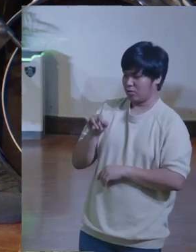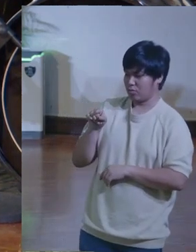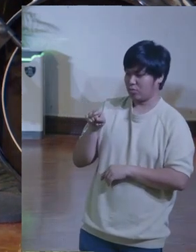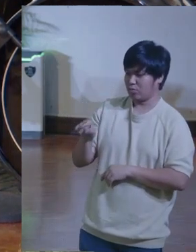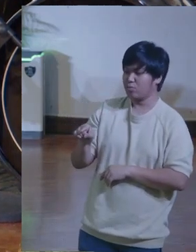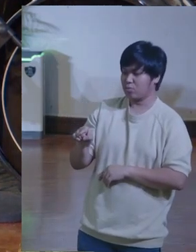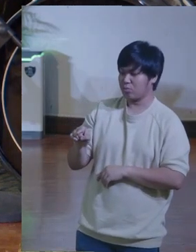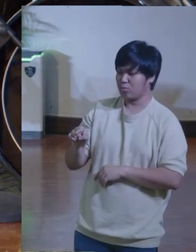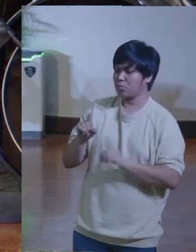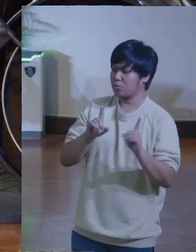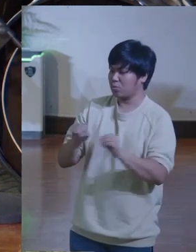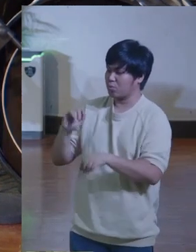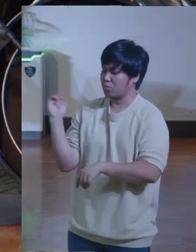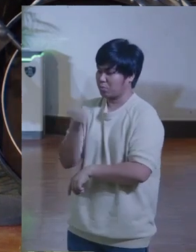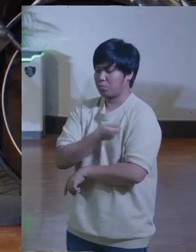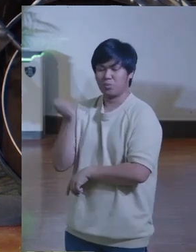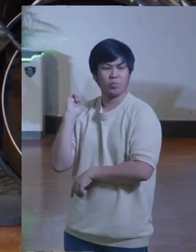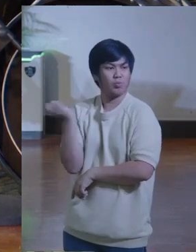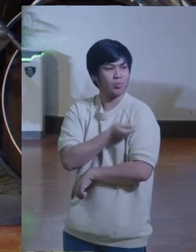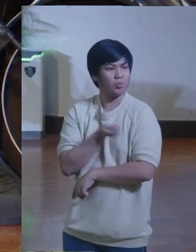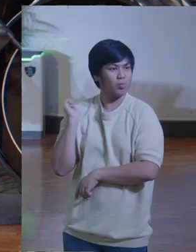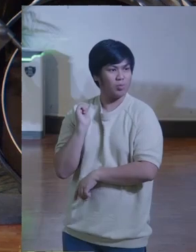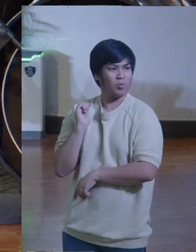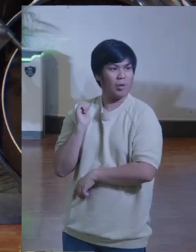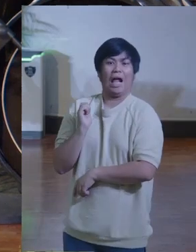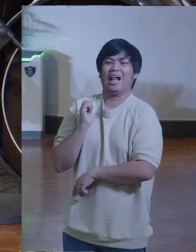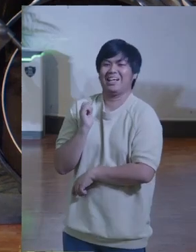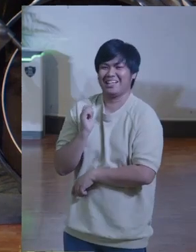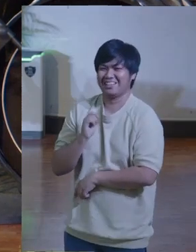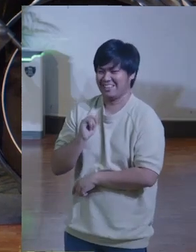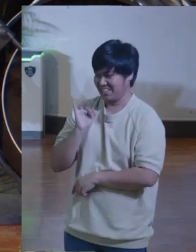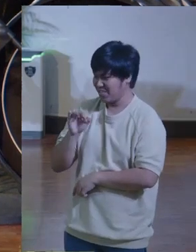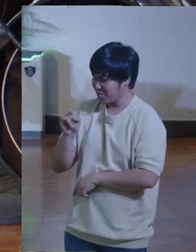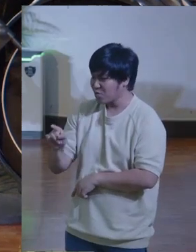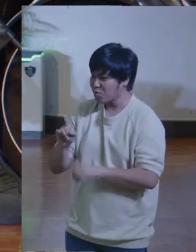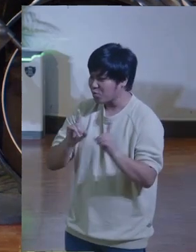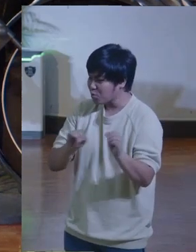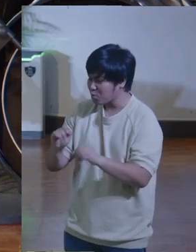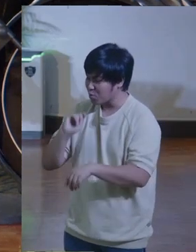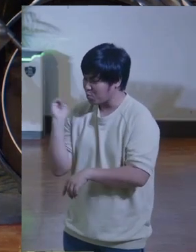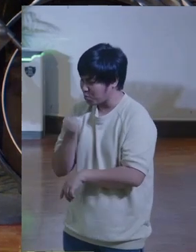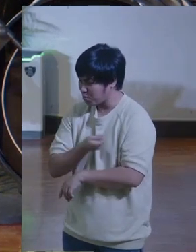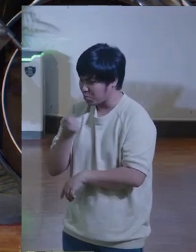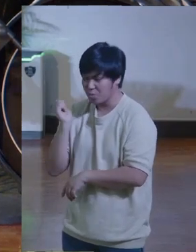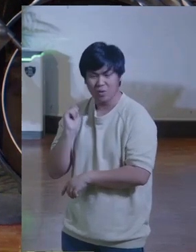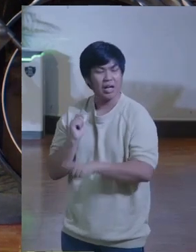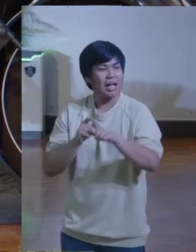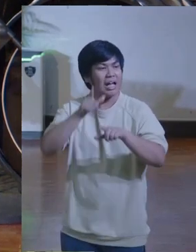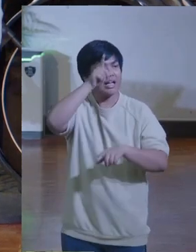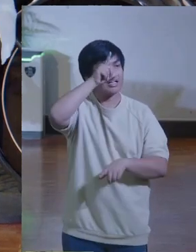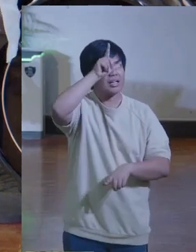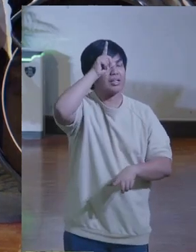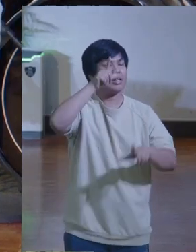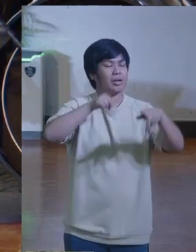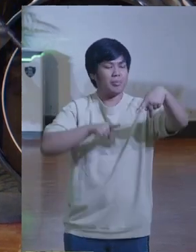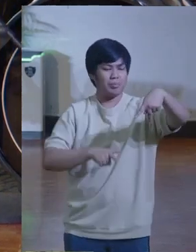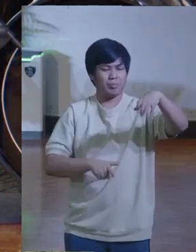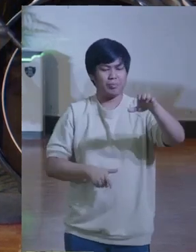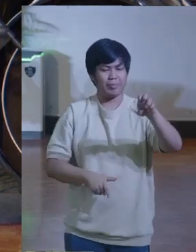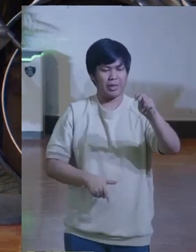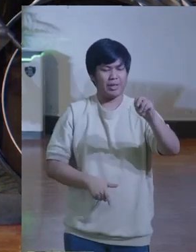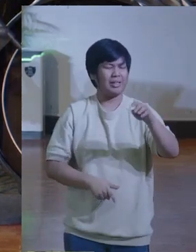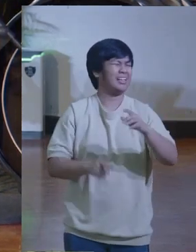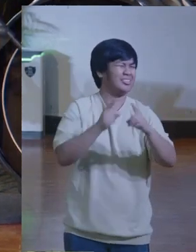shall do penance." No? Unless you, sa Latin po, penitiae,